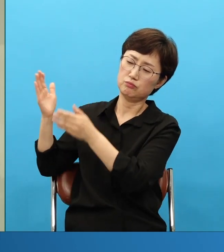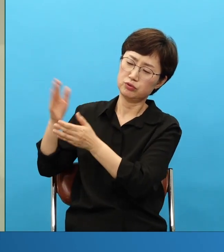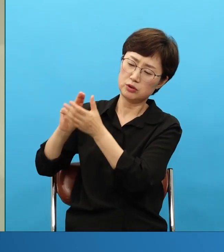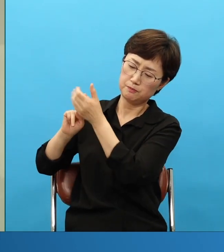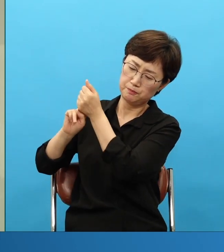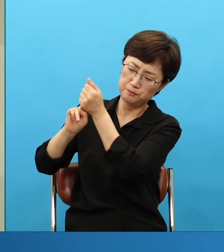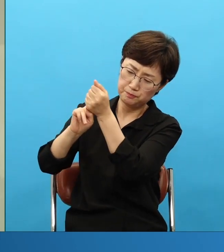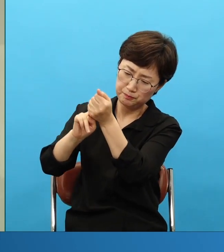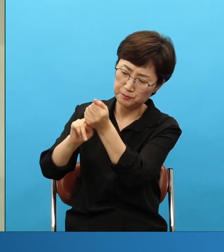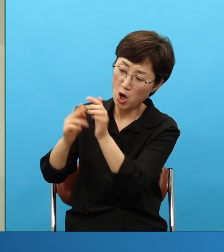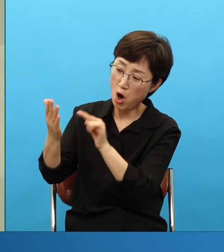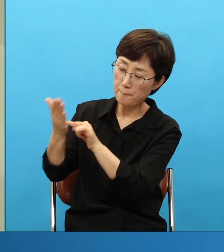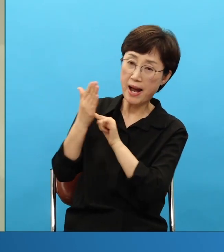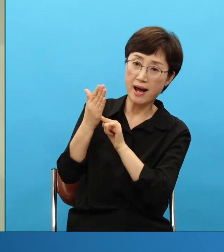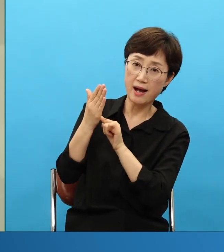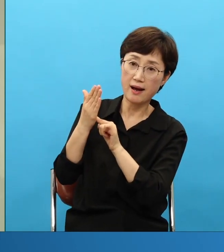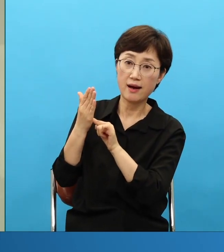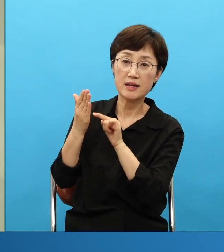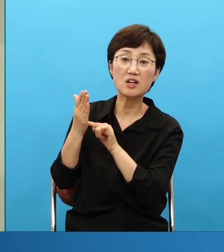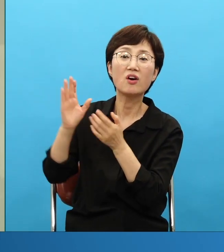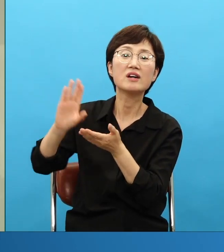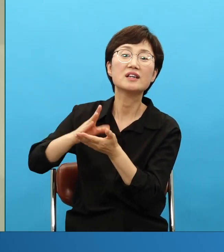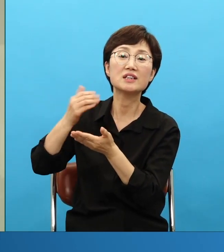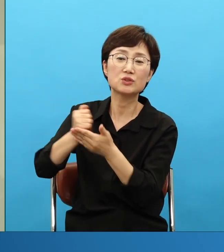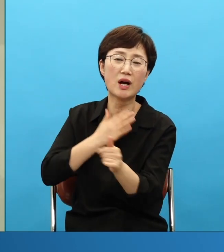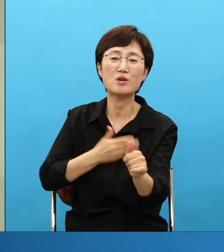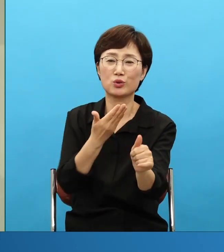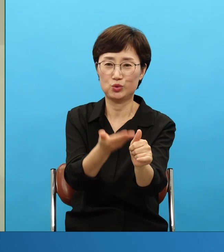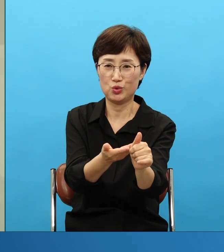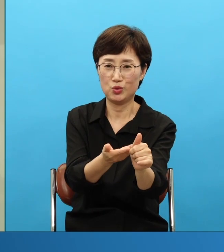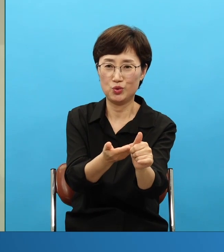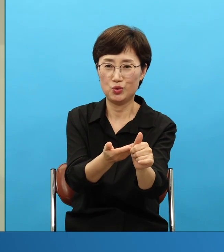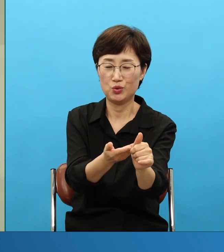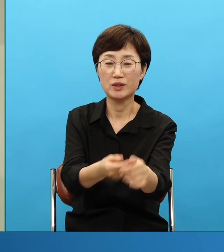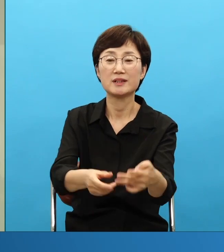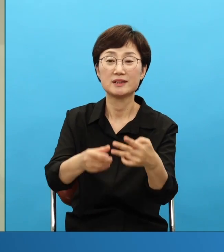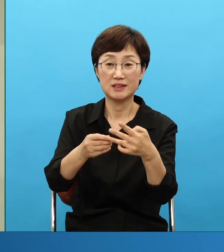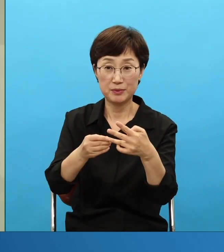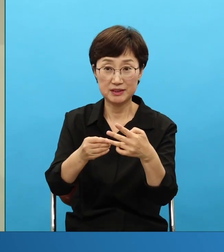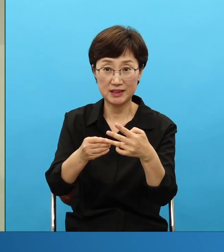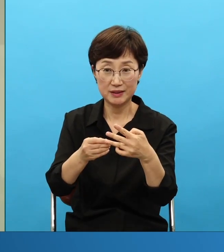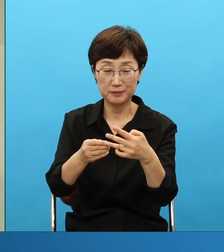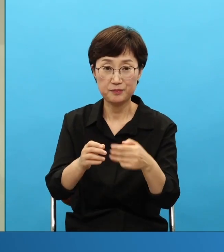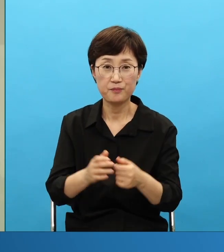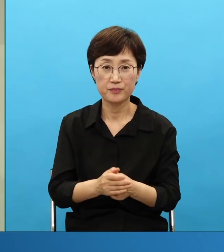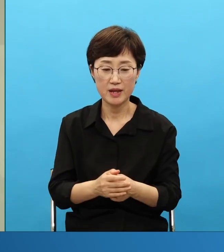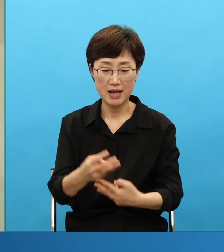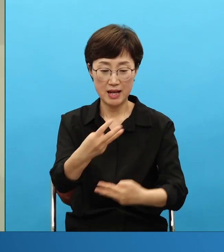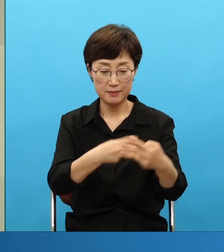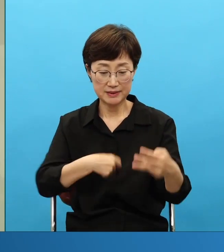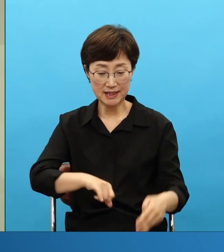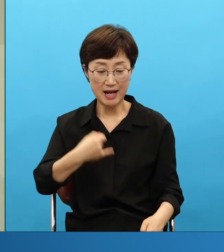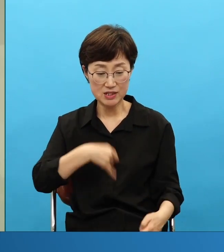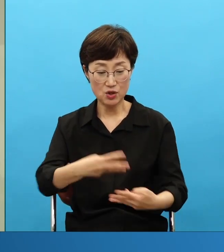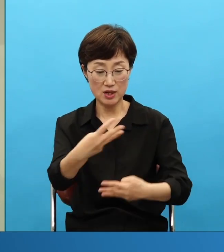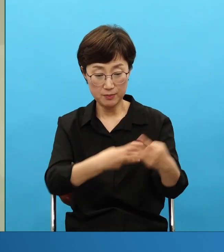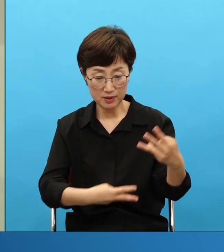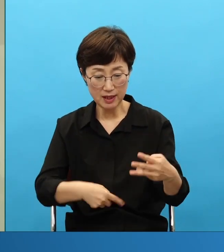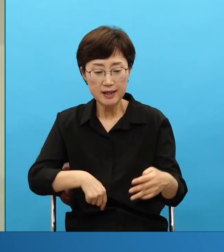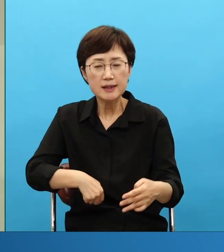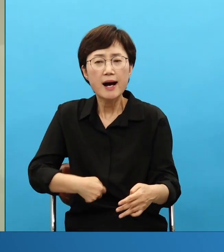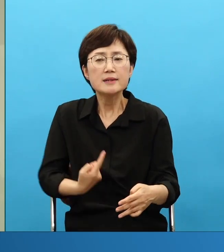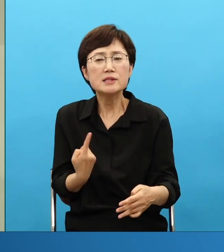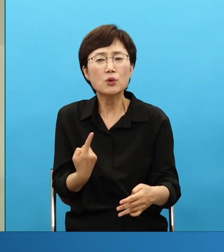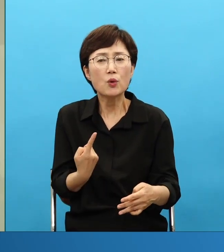hidden from long ages. 그게 중요한 겁니다. That's what's important. 그리고 렘넌트들이 미래망대 세우도록 도와줘야